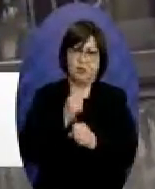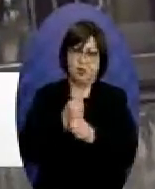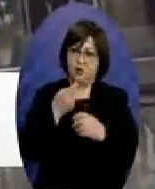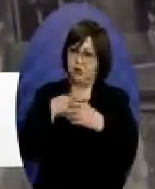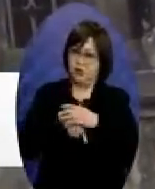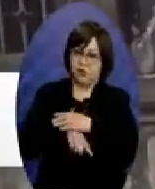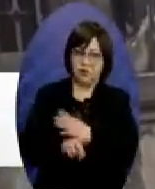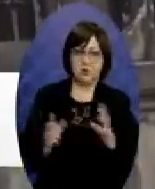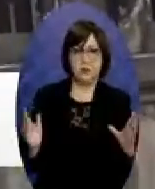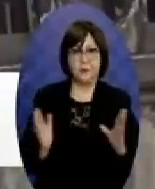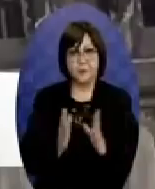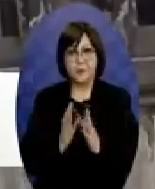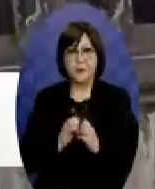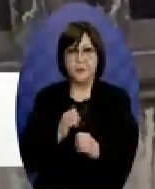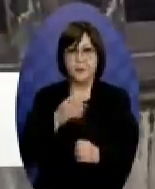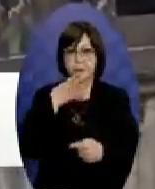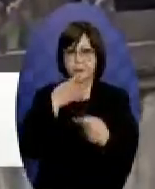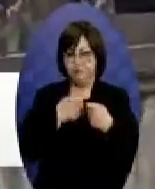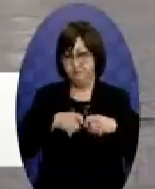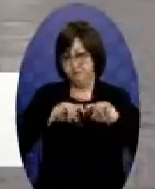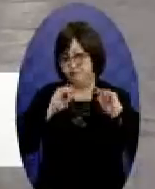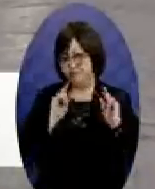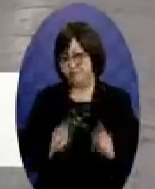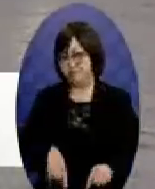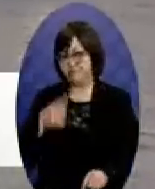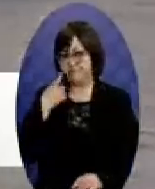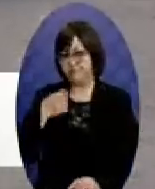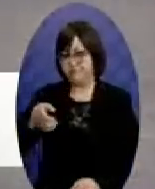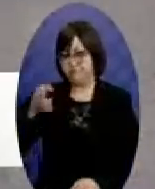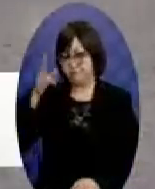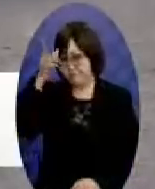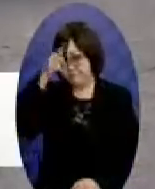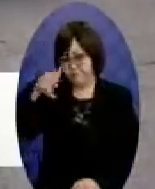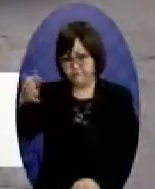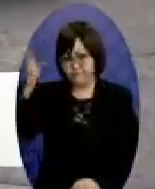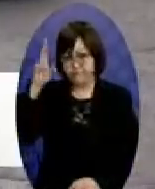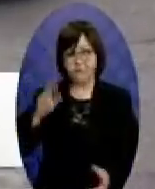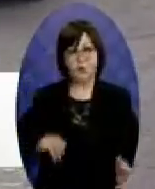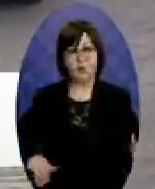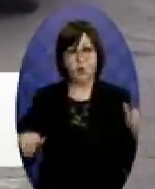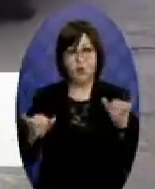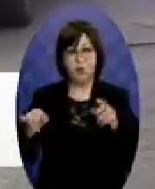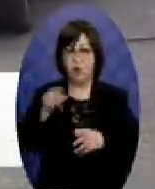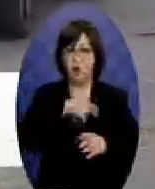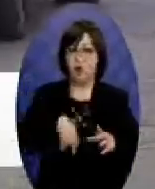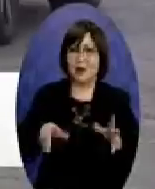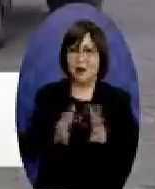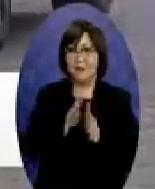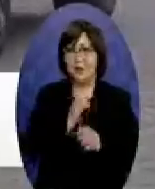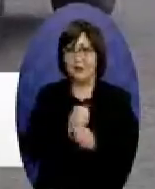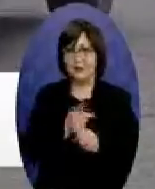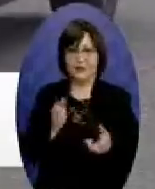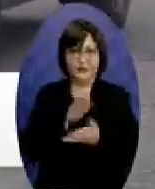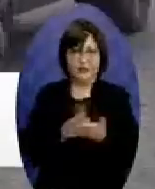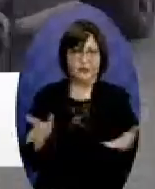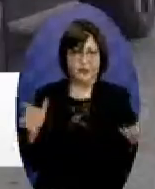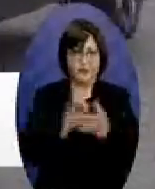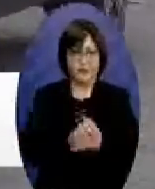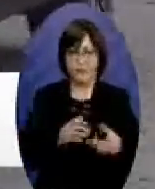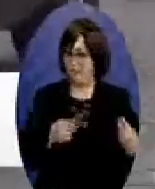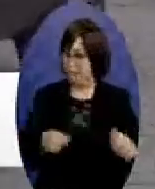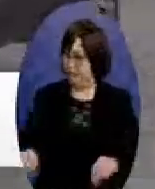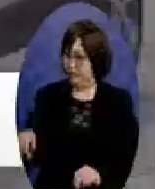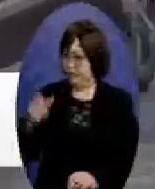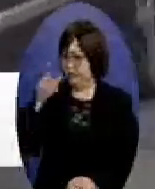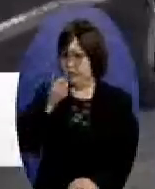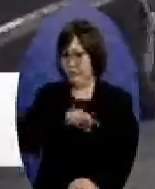хүрэлээ. За Ангела Меркель Ахен хотод хэлсэн үгэнд орон хооронд хамтын ажиллагааны шинэ гэрээнд гарын үсэг зурсан өдрийг Герман болон